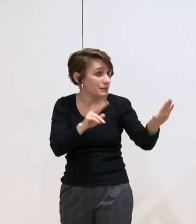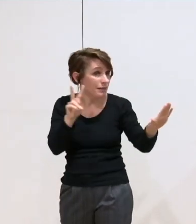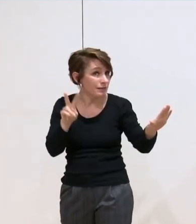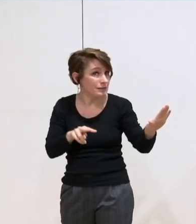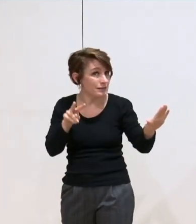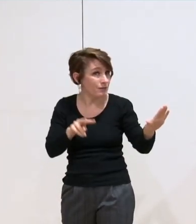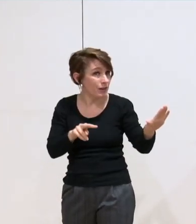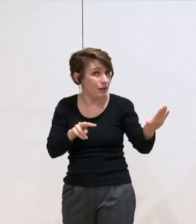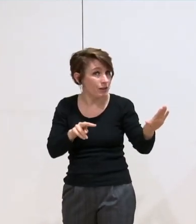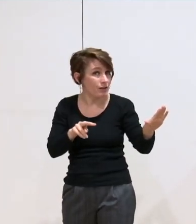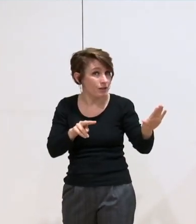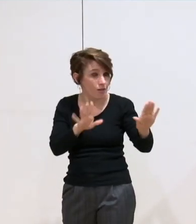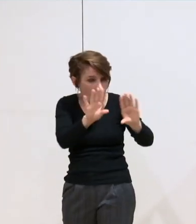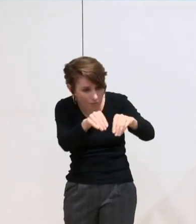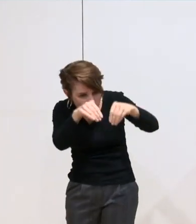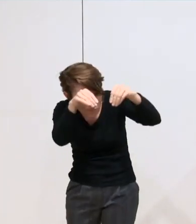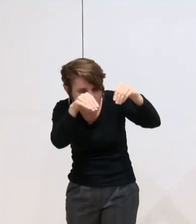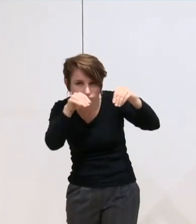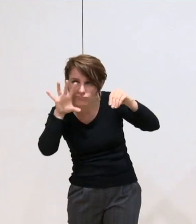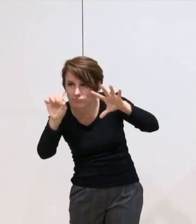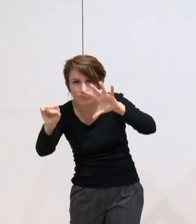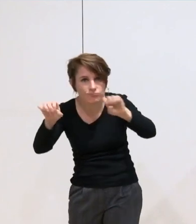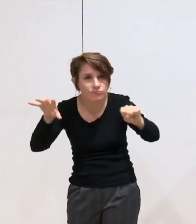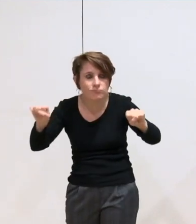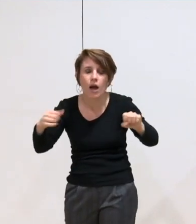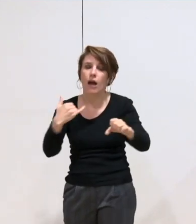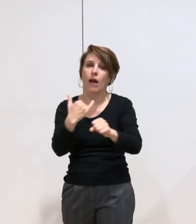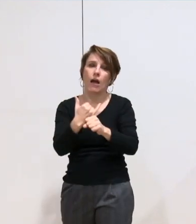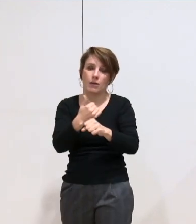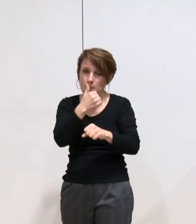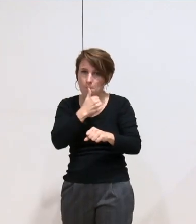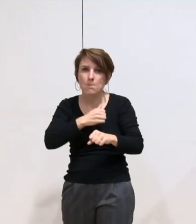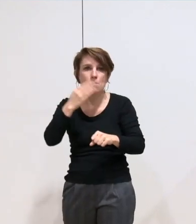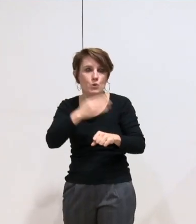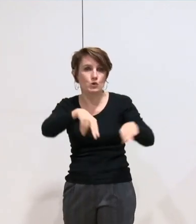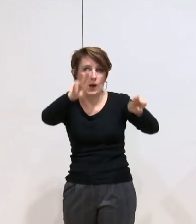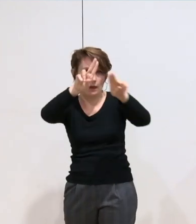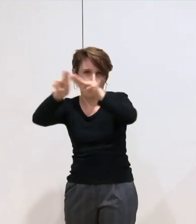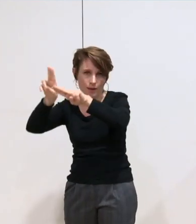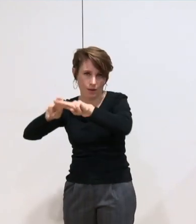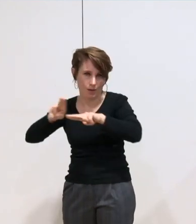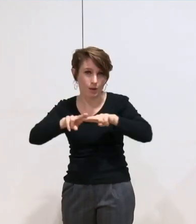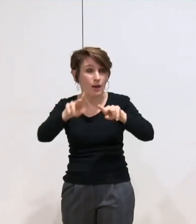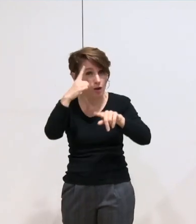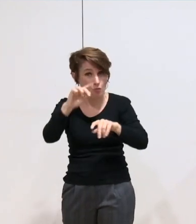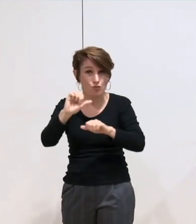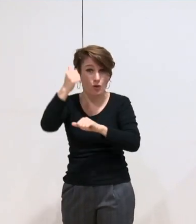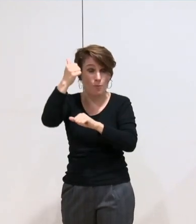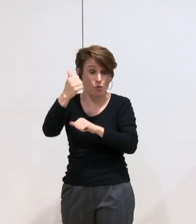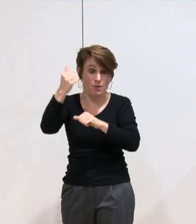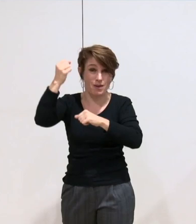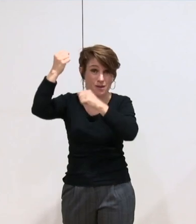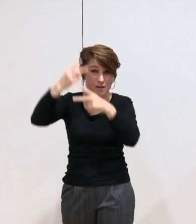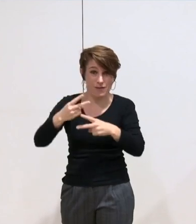amené à trouver à faire des réparations pour la première manifestation